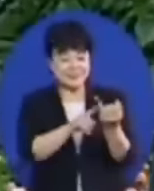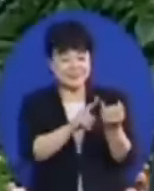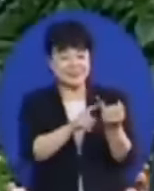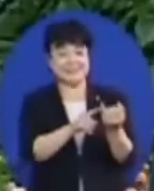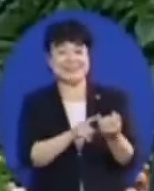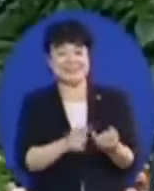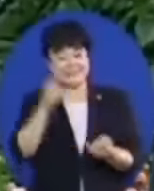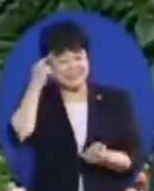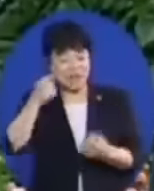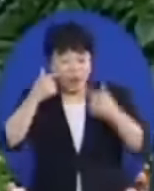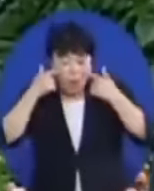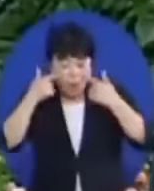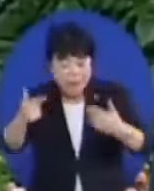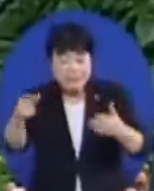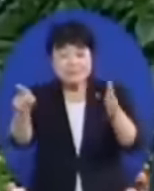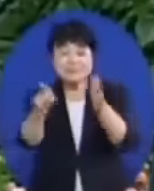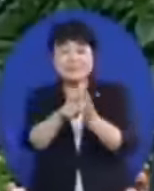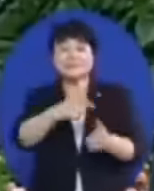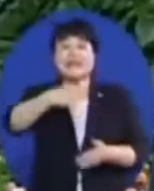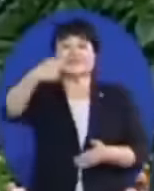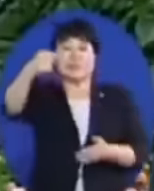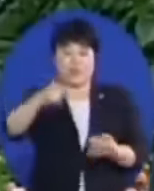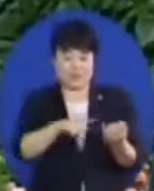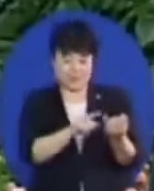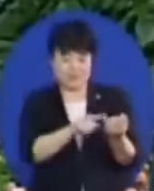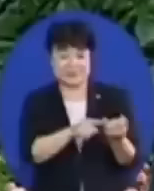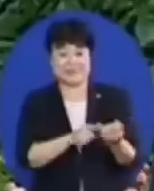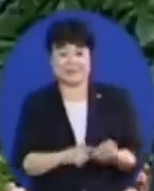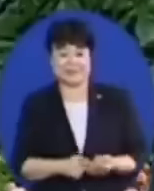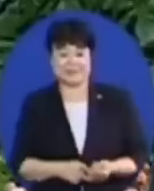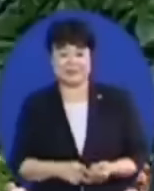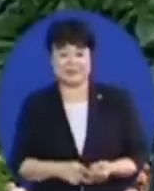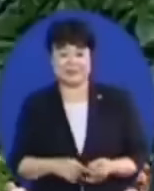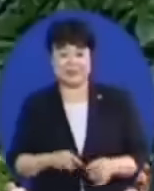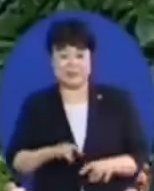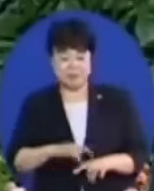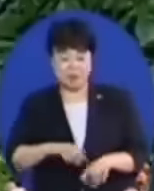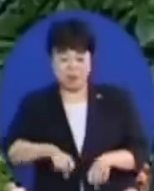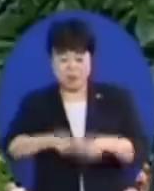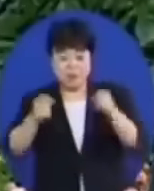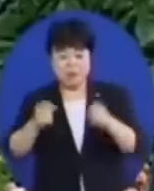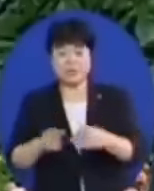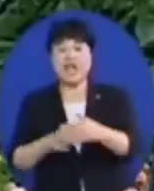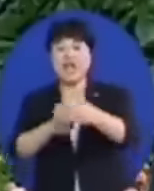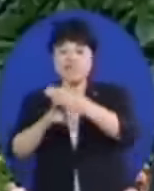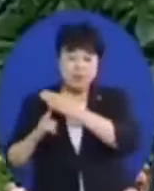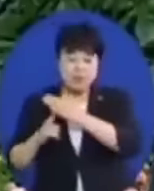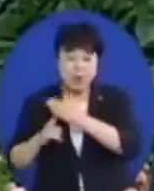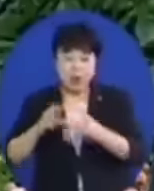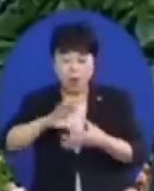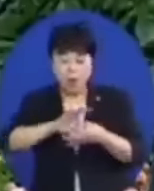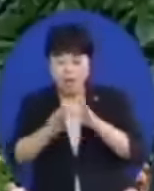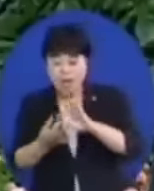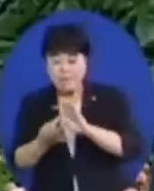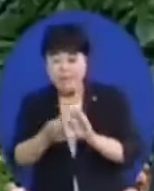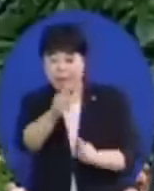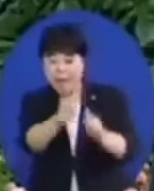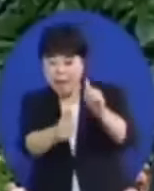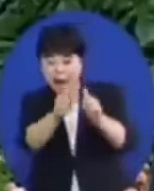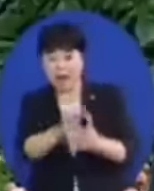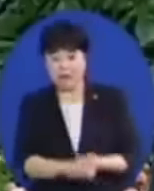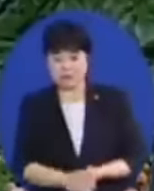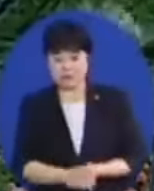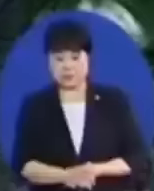그러자 그녀에게 생긴 확신에 찬 믿음으로 인해 그녀는 부상을 극복하고 올림픽에 나갔습니다. 출전